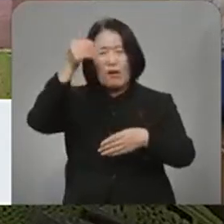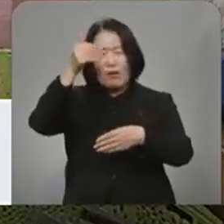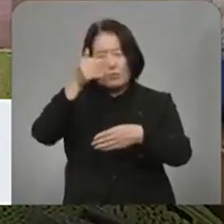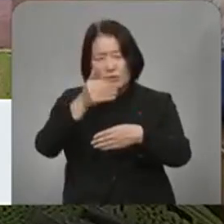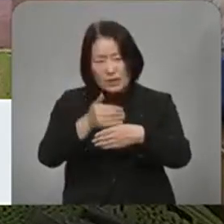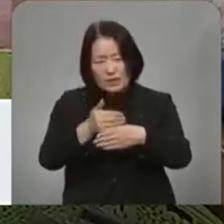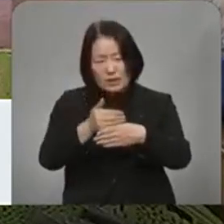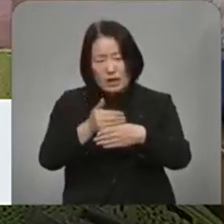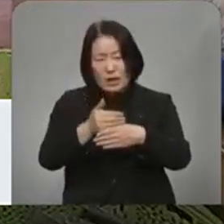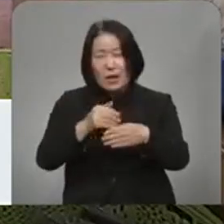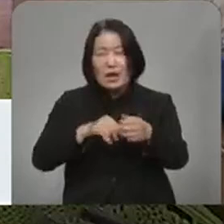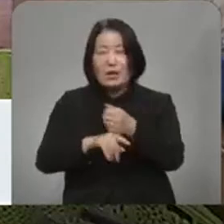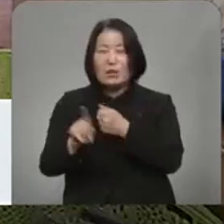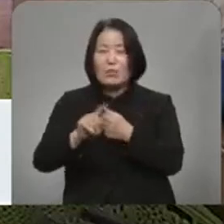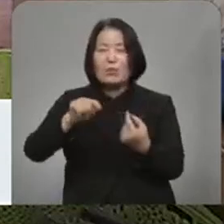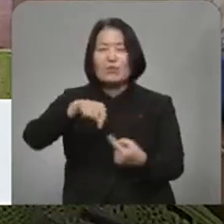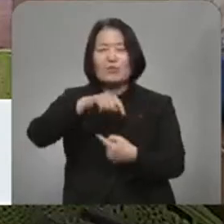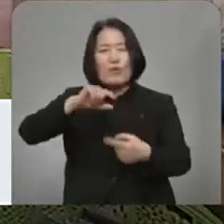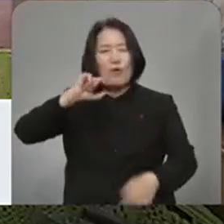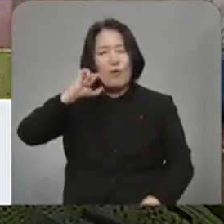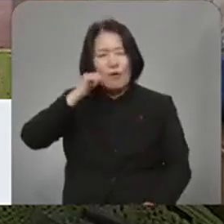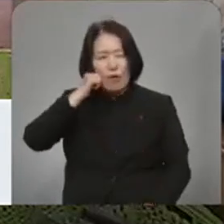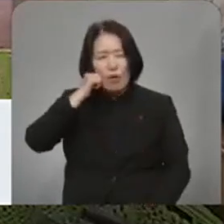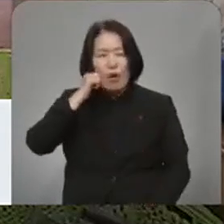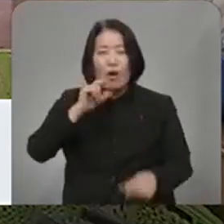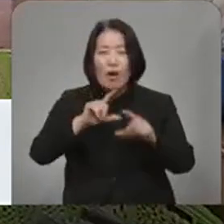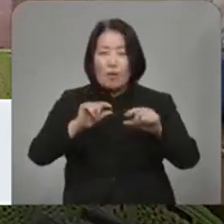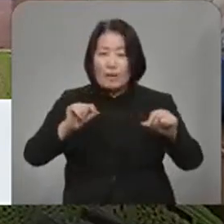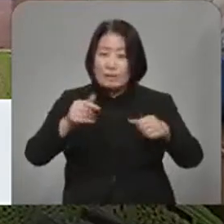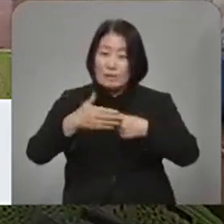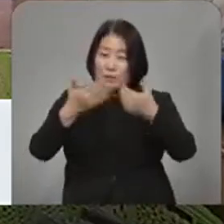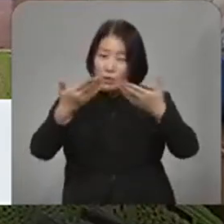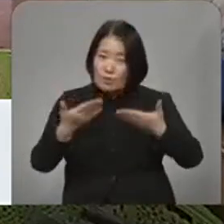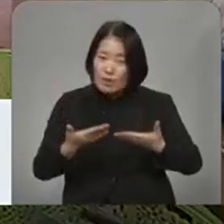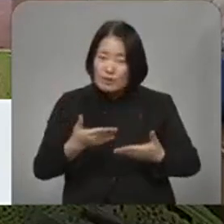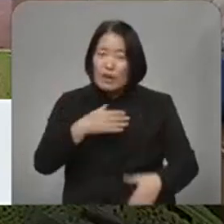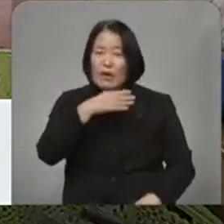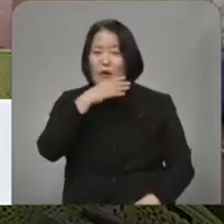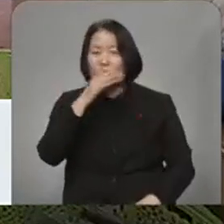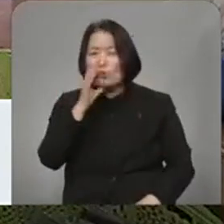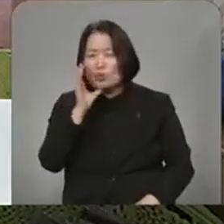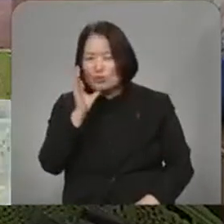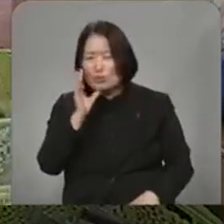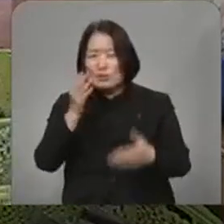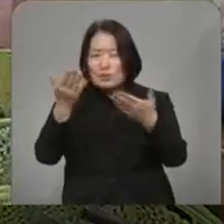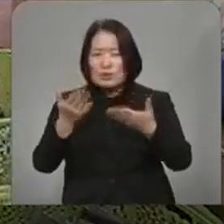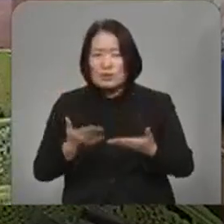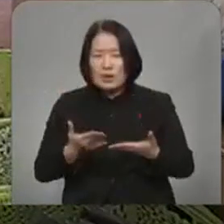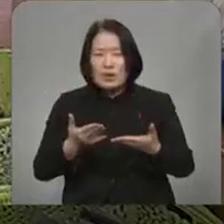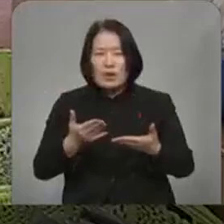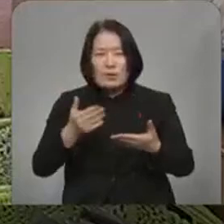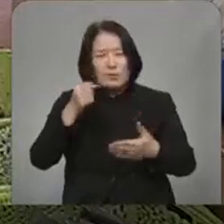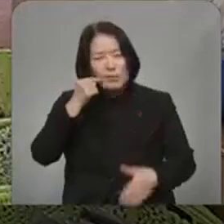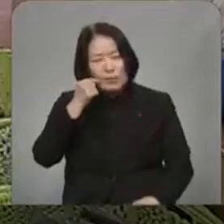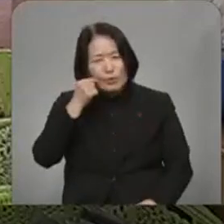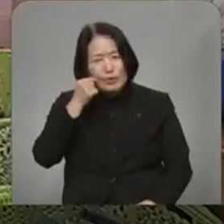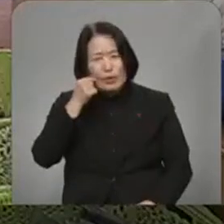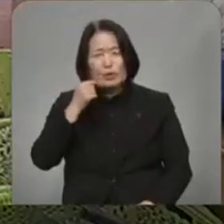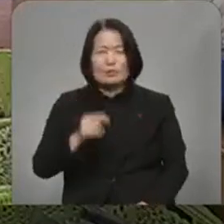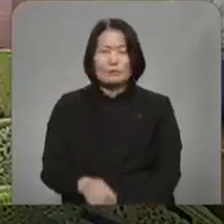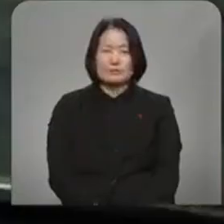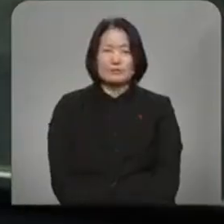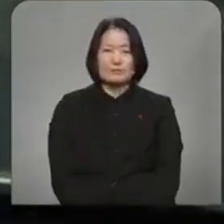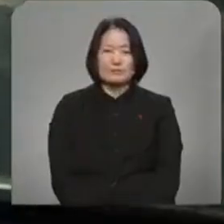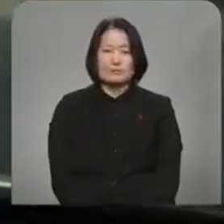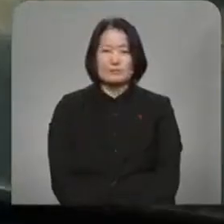때문인데요. 당장 반찬 배달을 받던 취약계층 노인 등이 지원을 받기 힘든 형편입니다. 임소영 기자가 보도합니다.